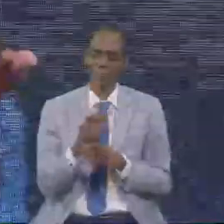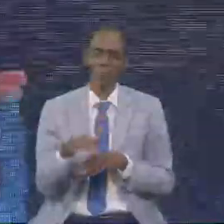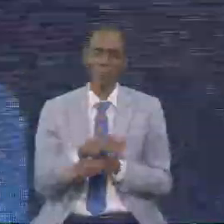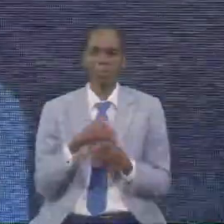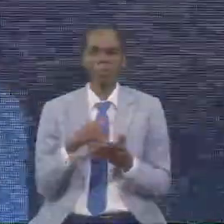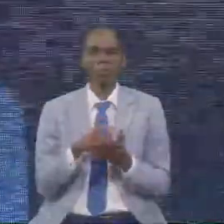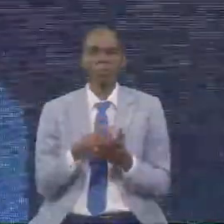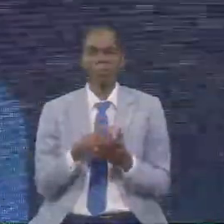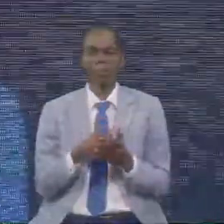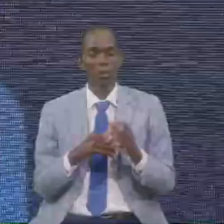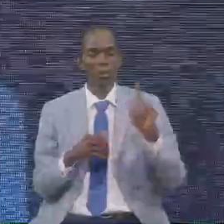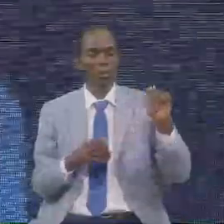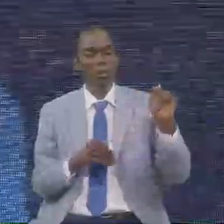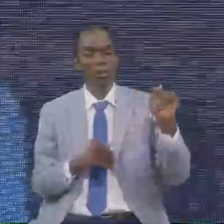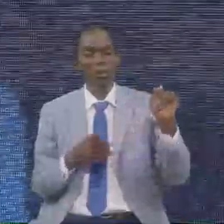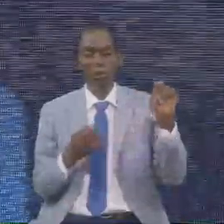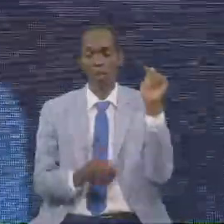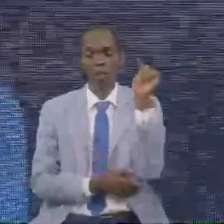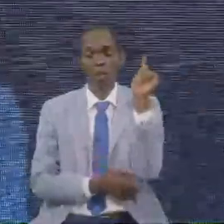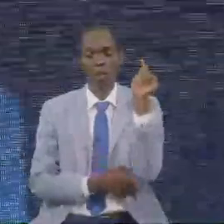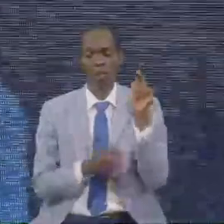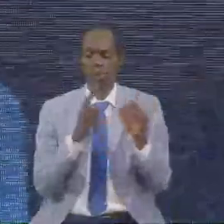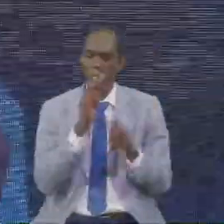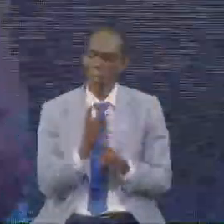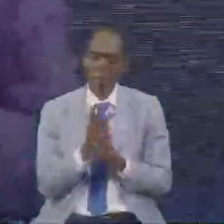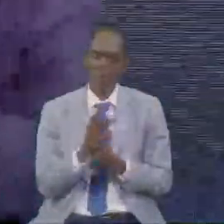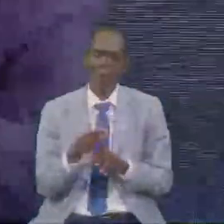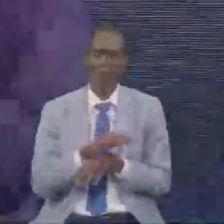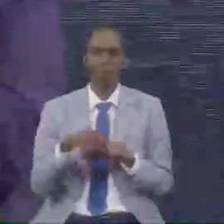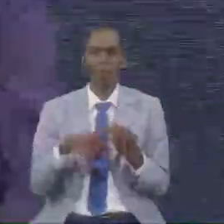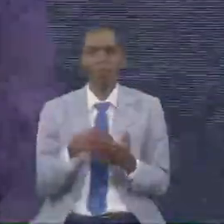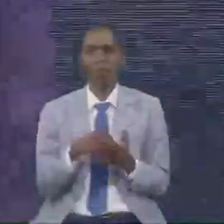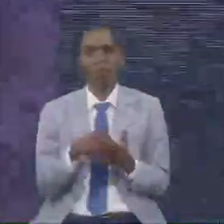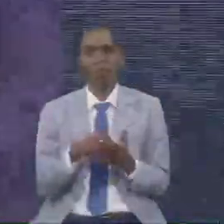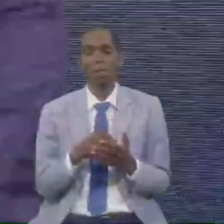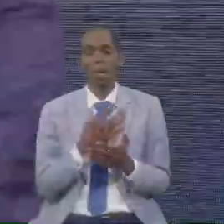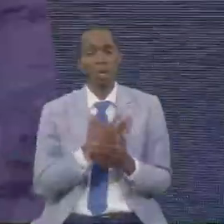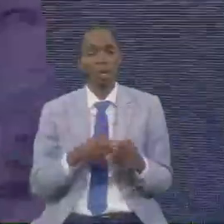cela. Les tentations, veille sur cela.